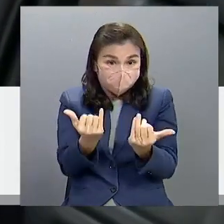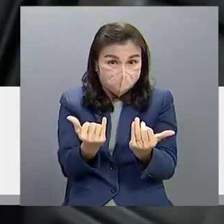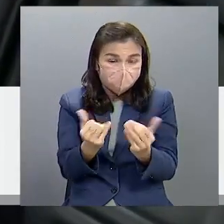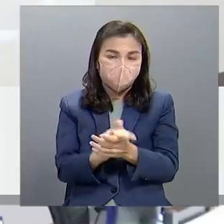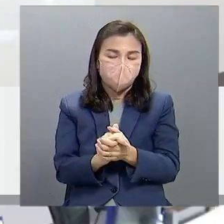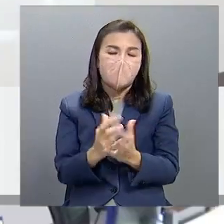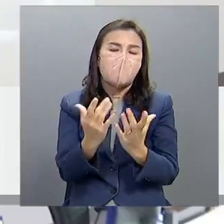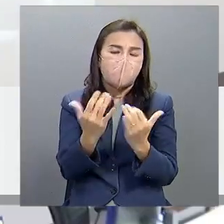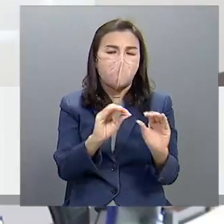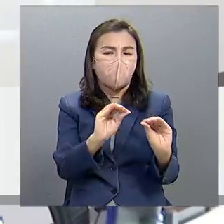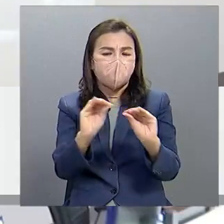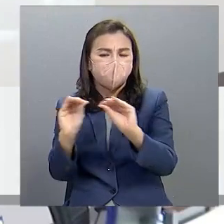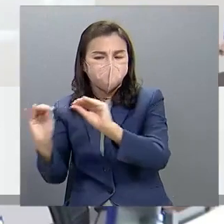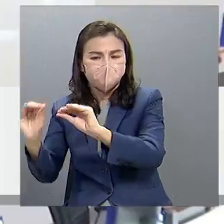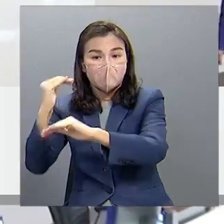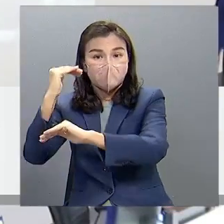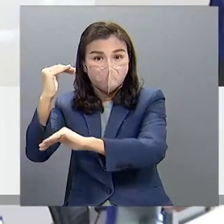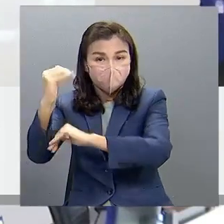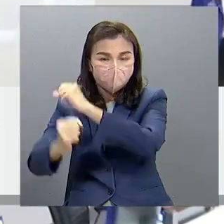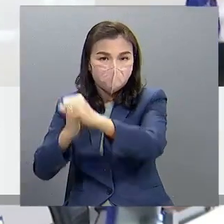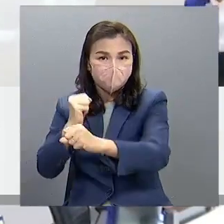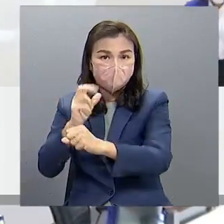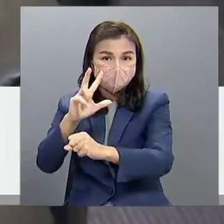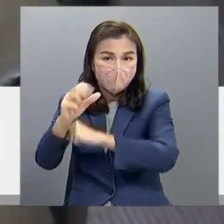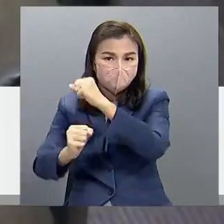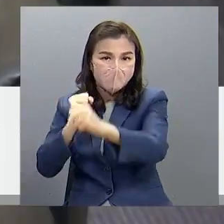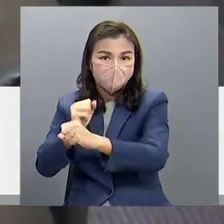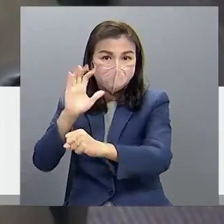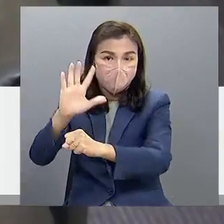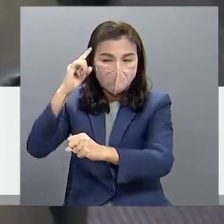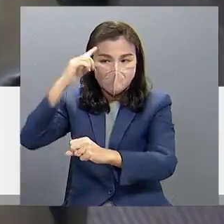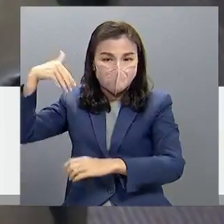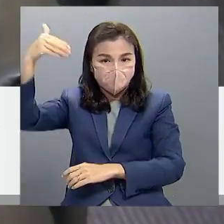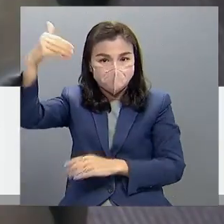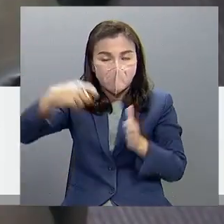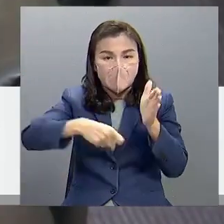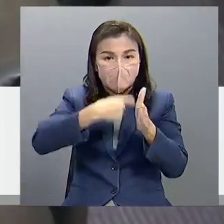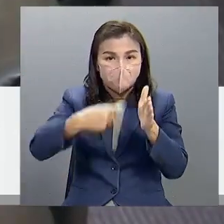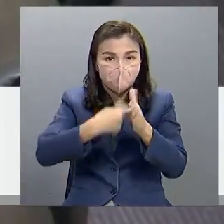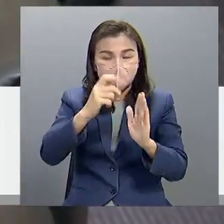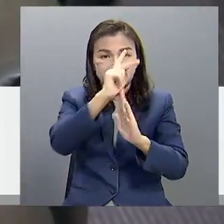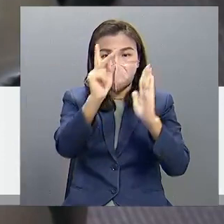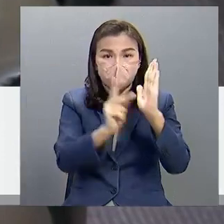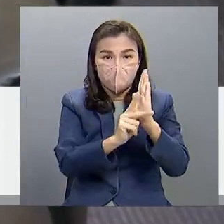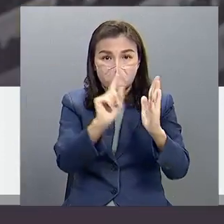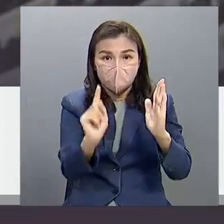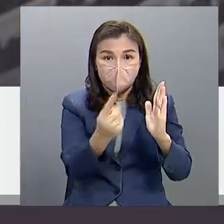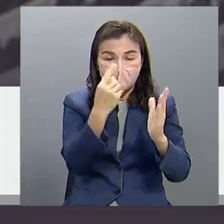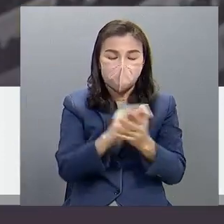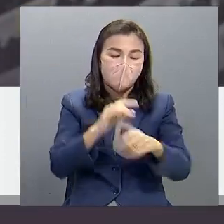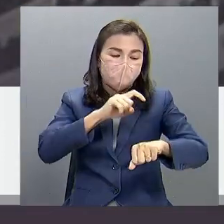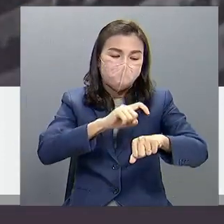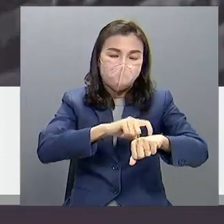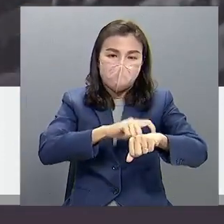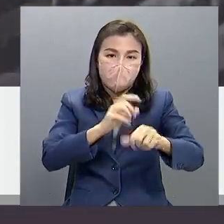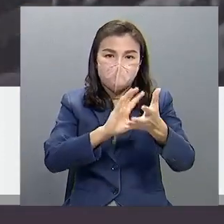อบเวลาบังคับใช้ภายใน3ปี5ปีข้างหน้าโดยเหตุผลว่าเป็นการดำเนินการตามกฎหมายใหม่อาจไม่ทันการแล้วก็ไม่รอบด้าน